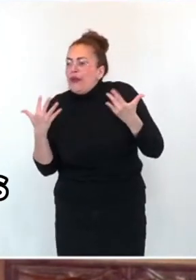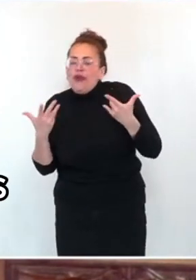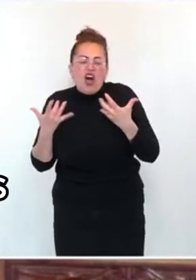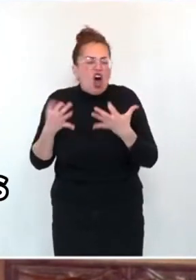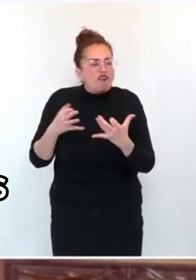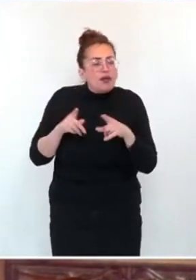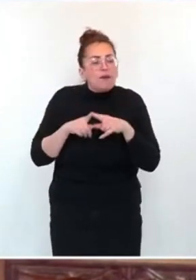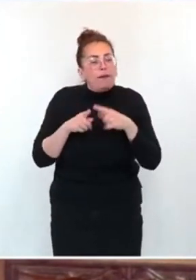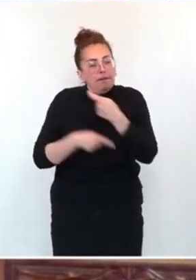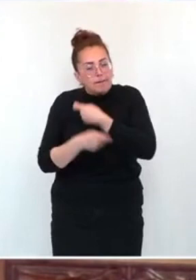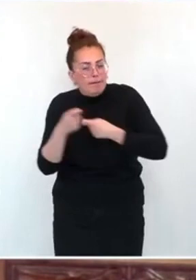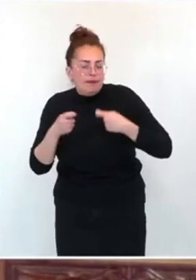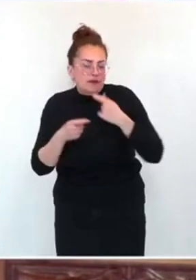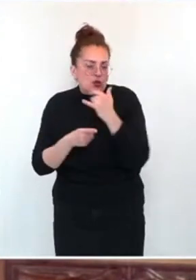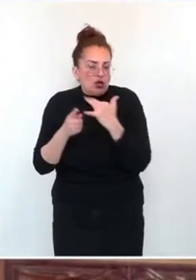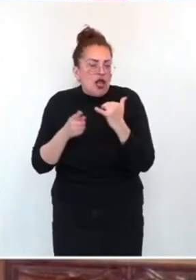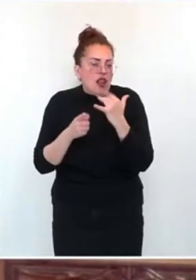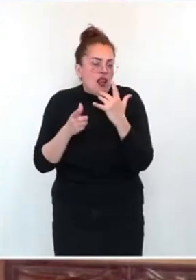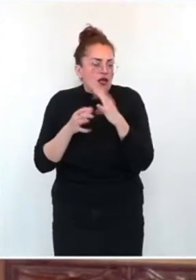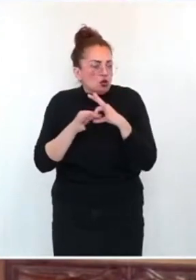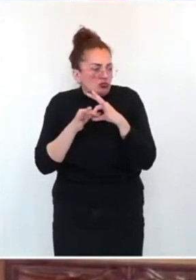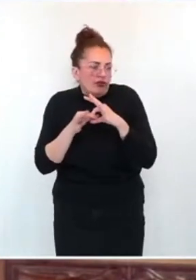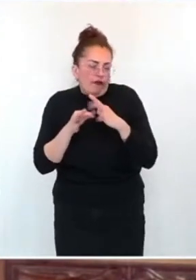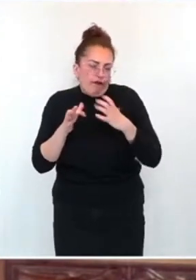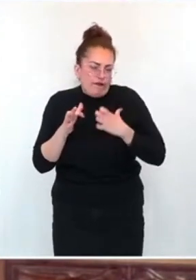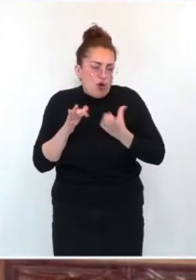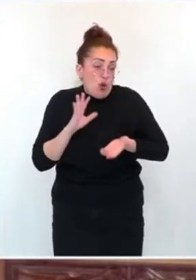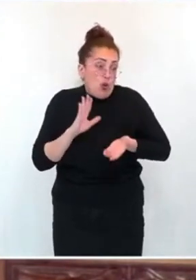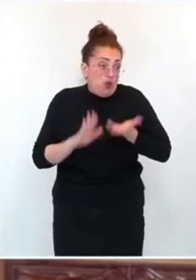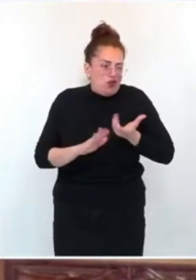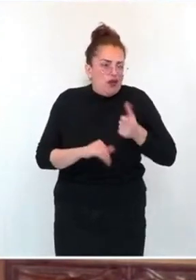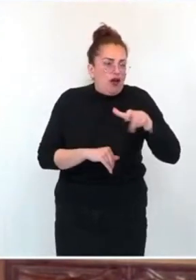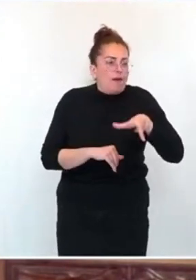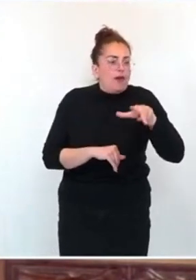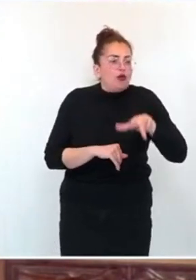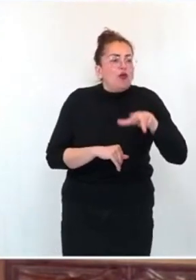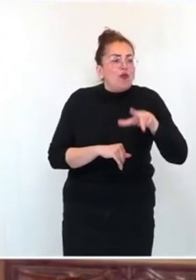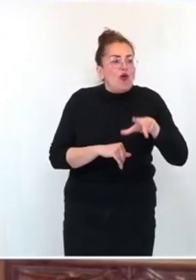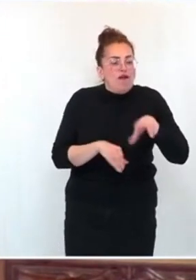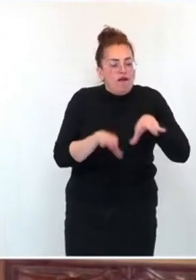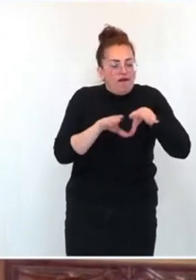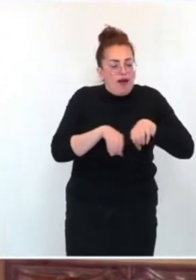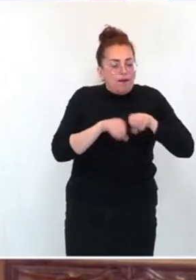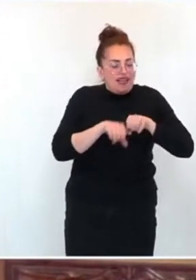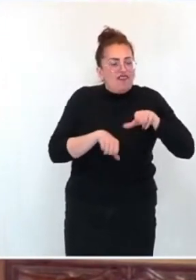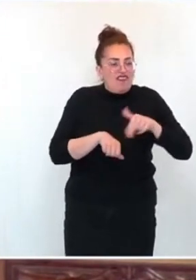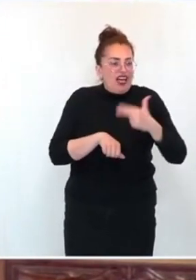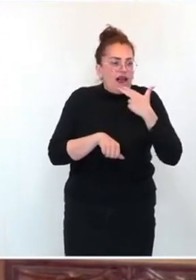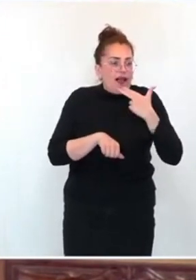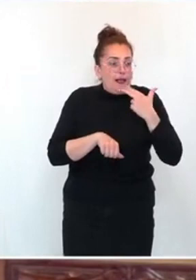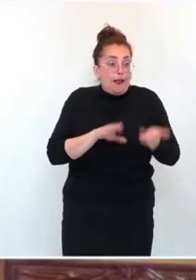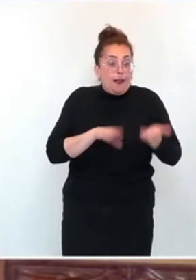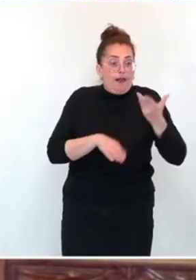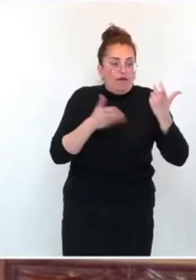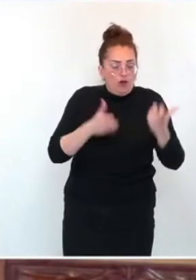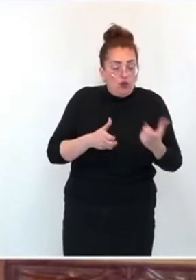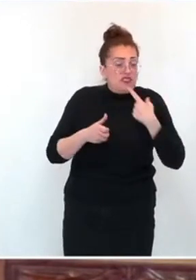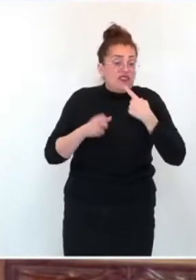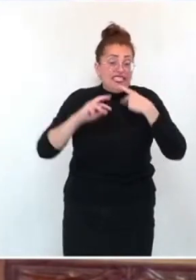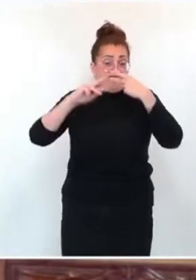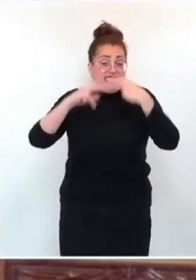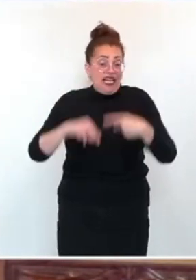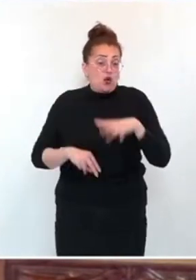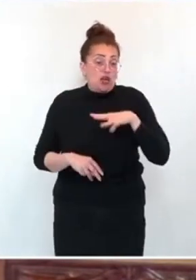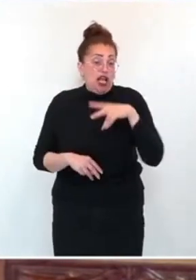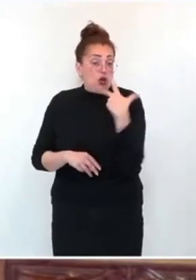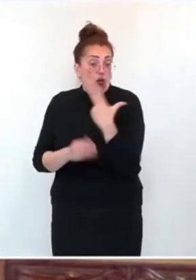d'économie sociale et solidaire, et aussi pour améliorer la qualité des logements produits. Nous avons abouti à 3 scénarios possibles, un scénario